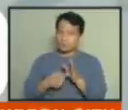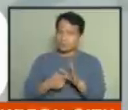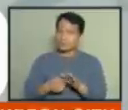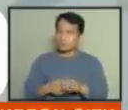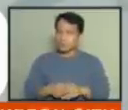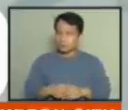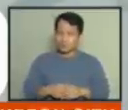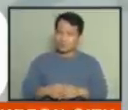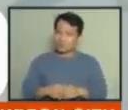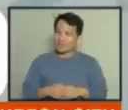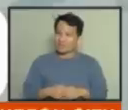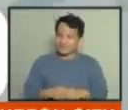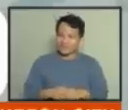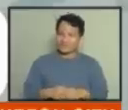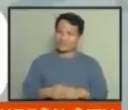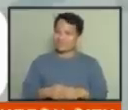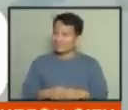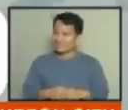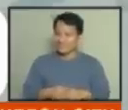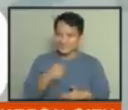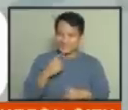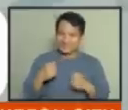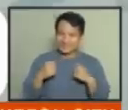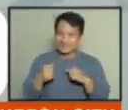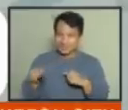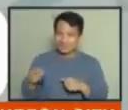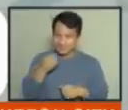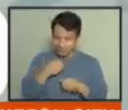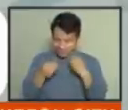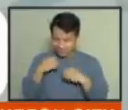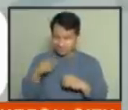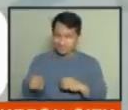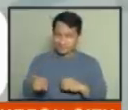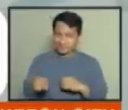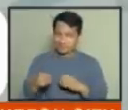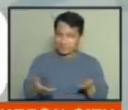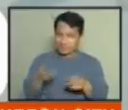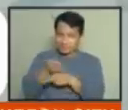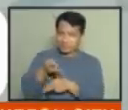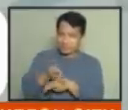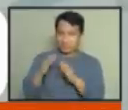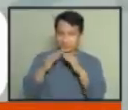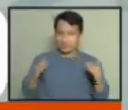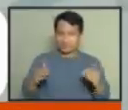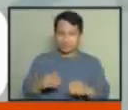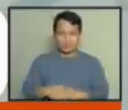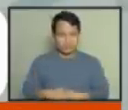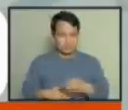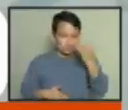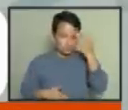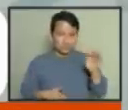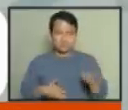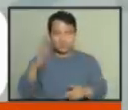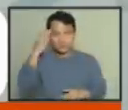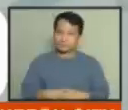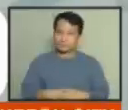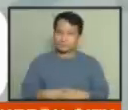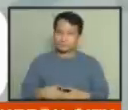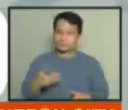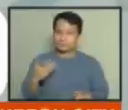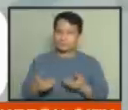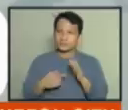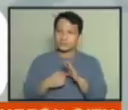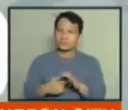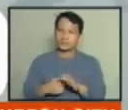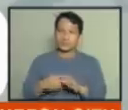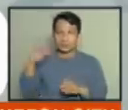pa nga na sa akin, Mama, dyan ka nang muna, dyan ka na rin kumain kasi kami magbabantay dito sa bahay. Pag uwi ko, wala na po sila sa bahay. Tapos ginagawa